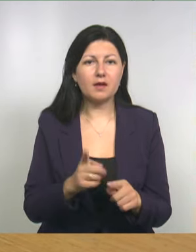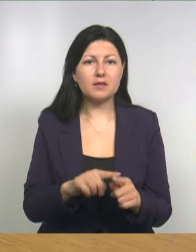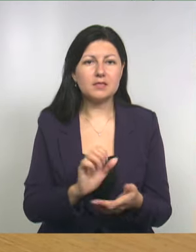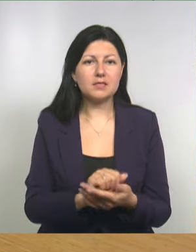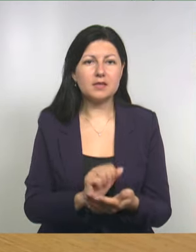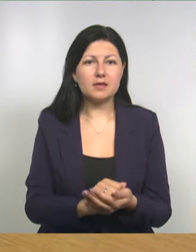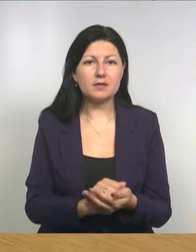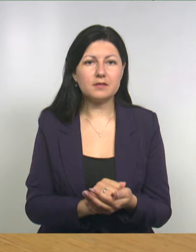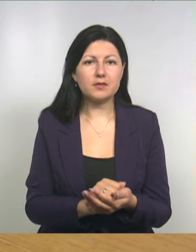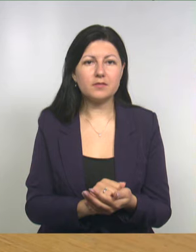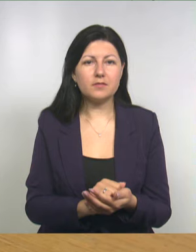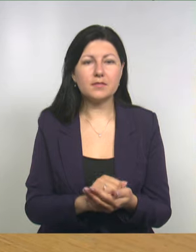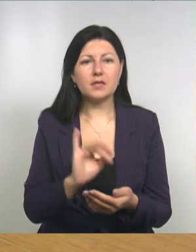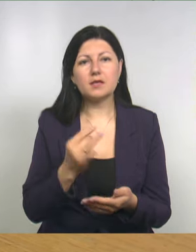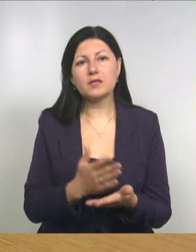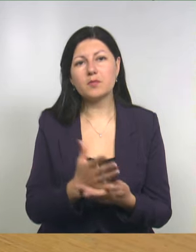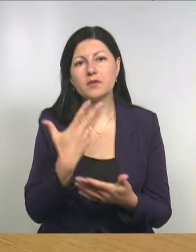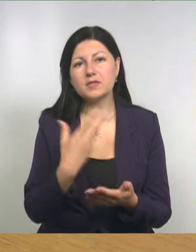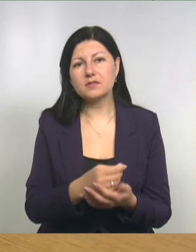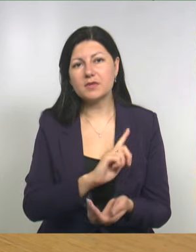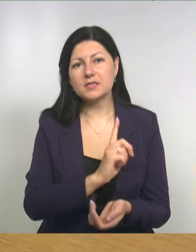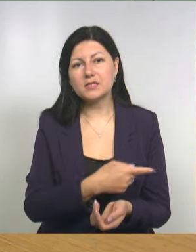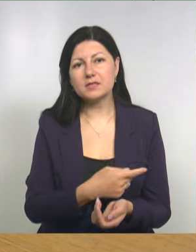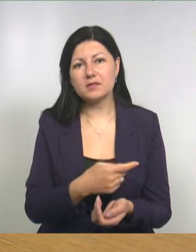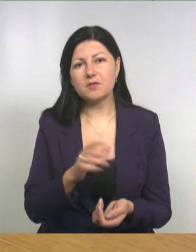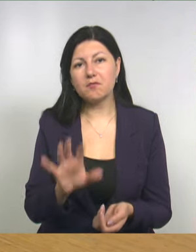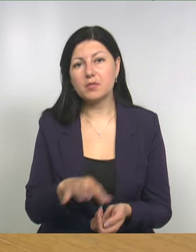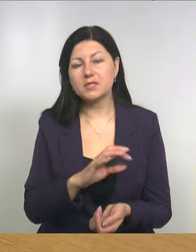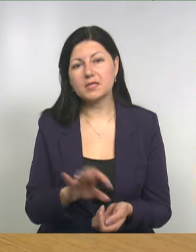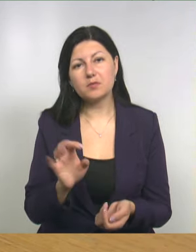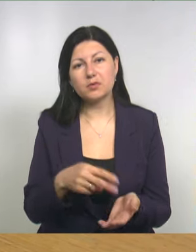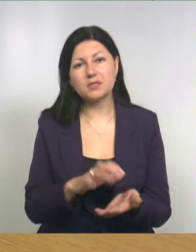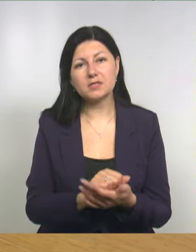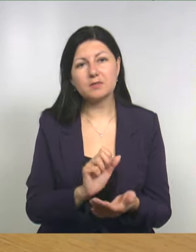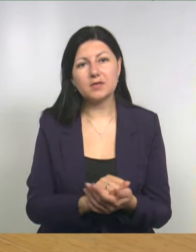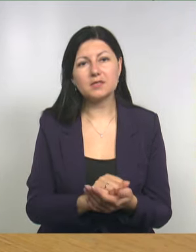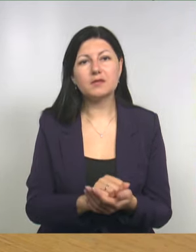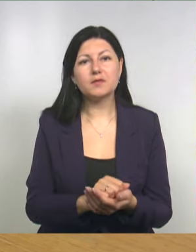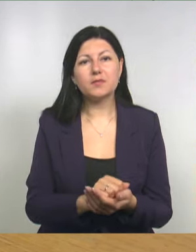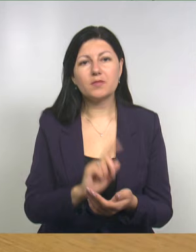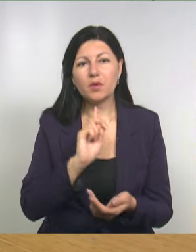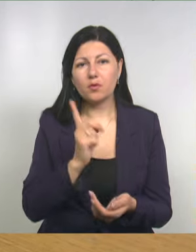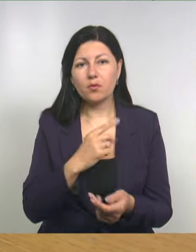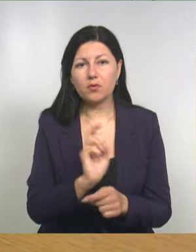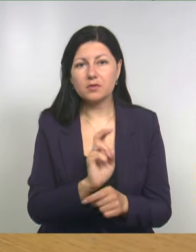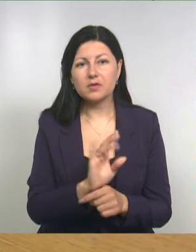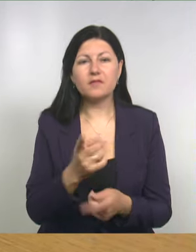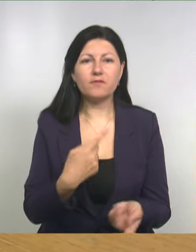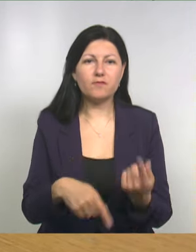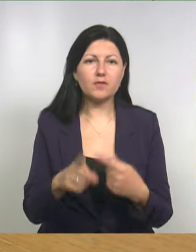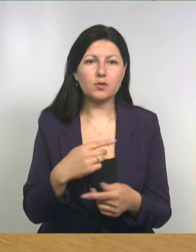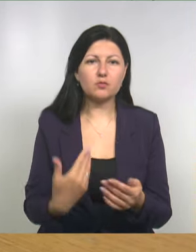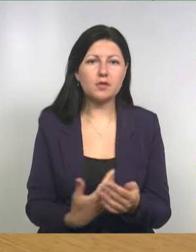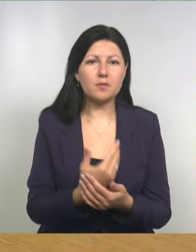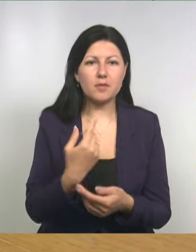и направил свои силы в сторону баскетбола. Прозанимался там год и вернулся